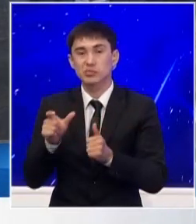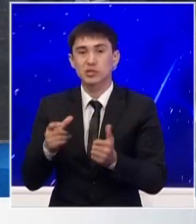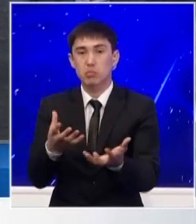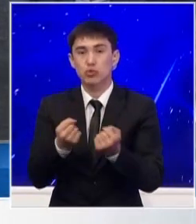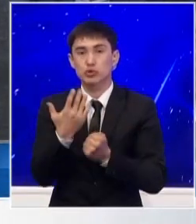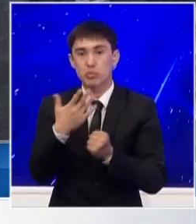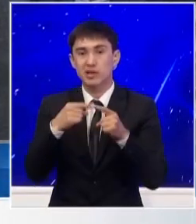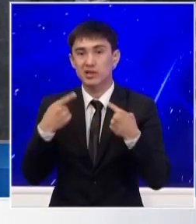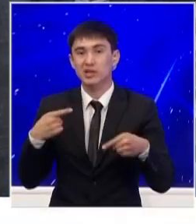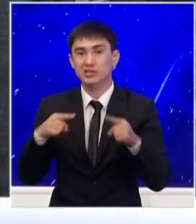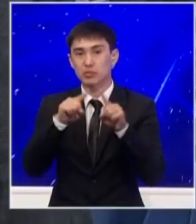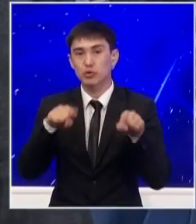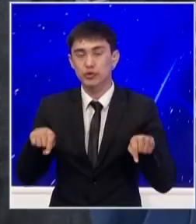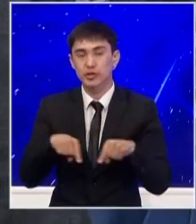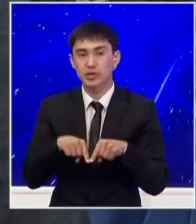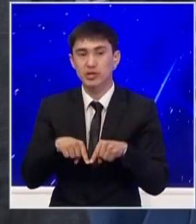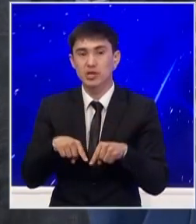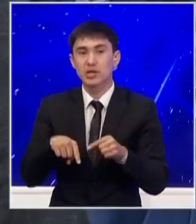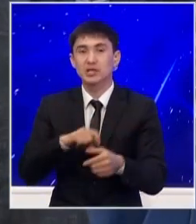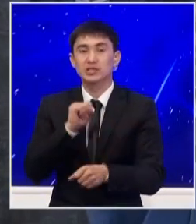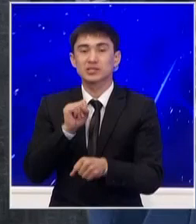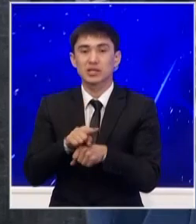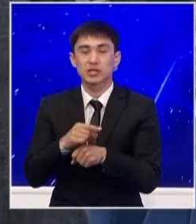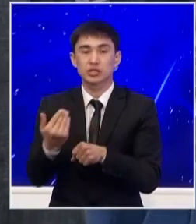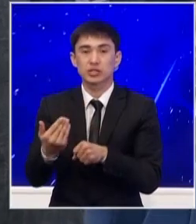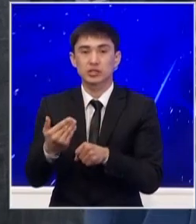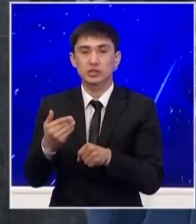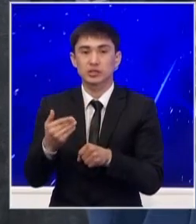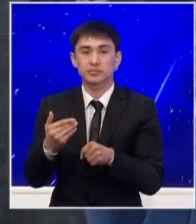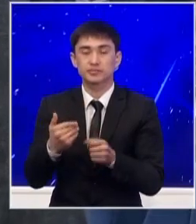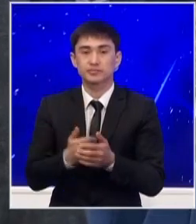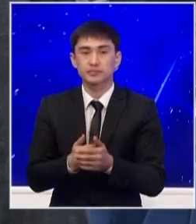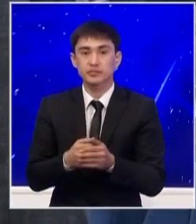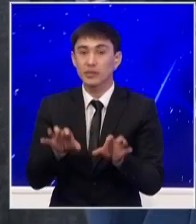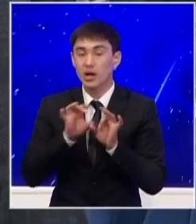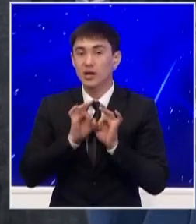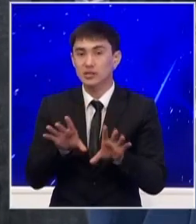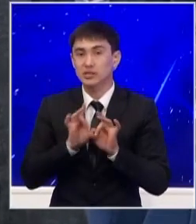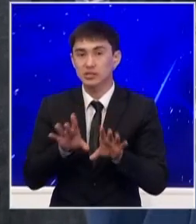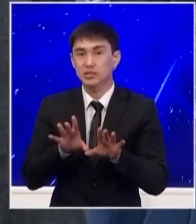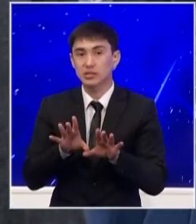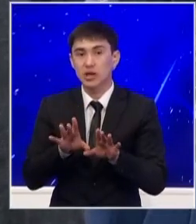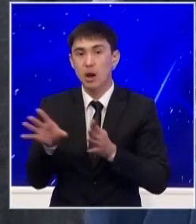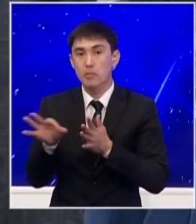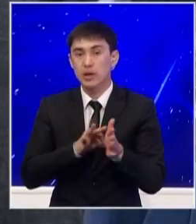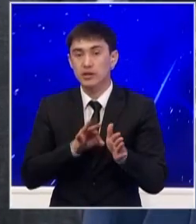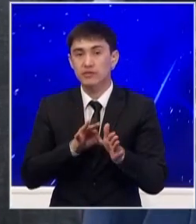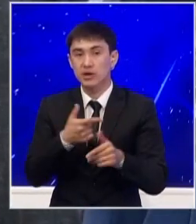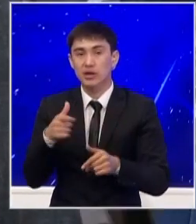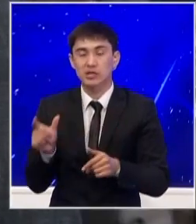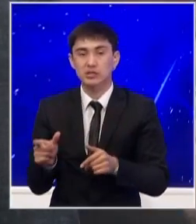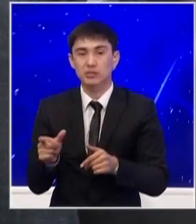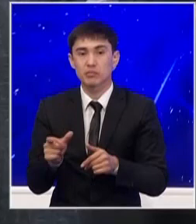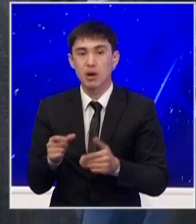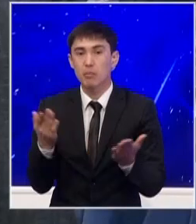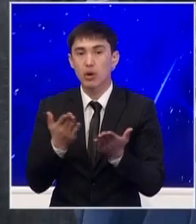получит 5 разных бюллетеней. Задача избирательной администрации – разъяснить очень оперативно гражданам,